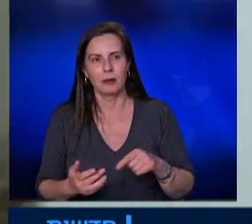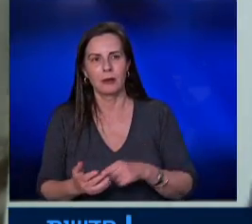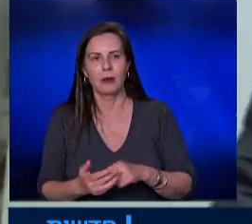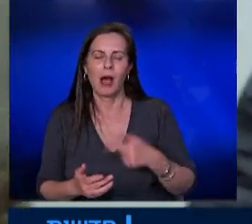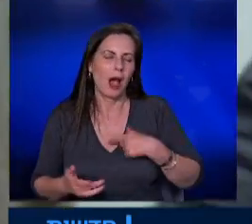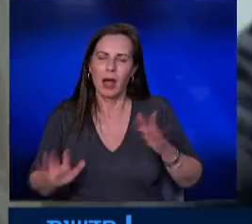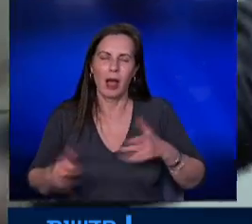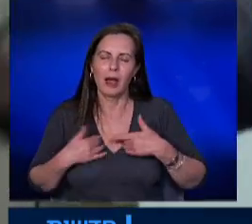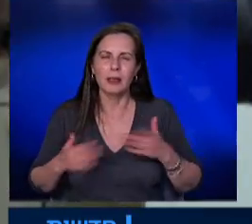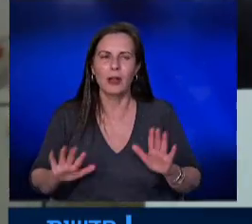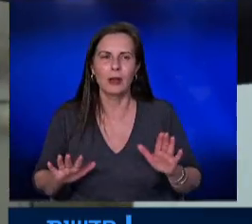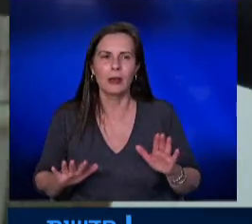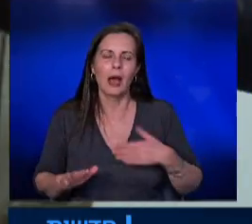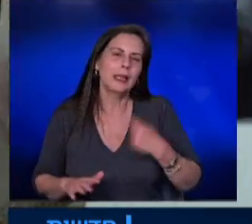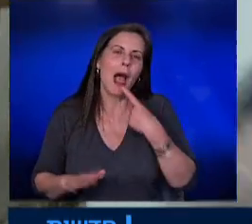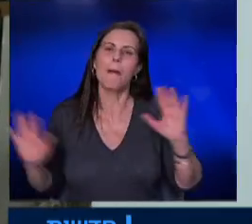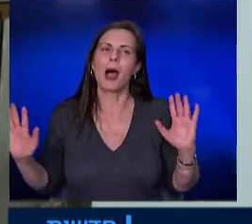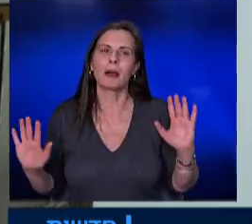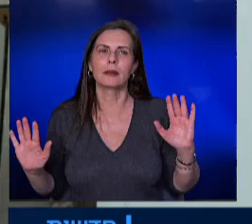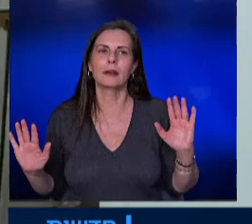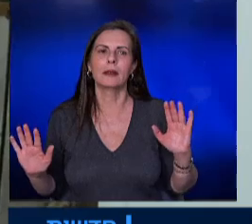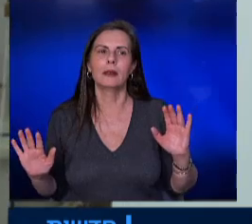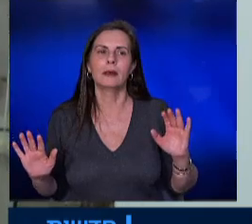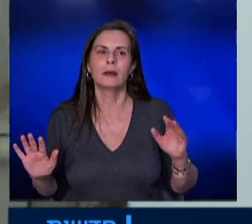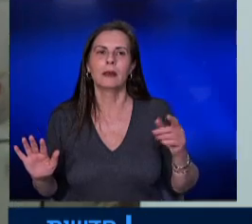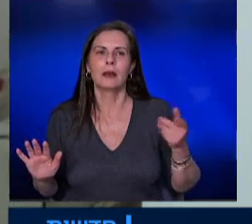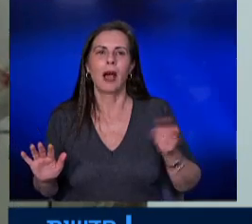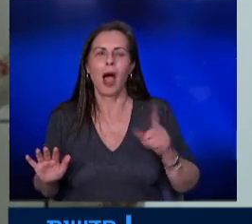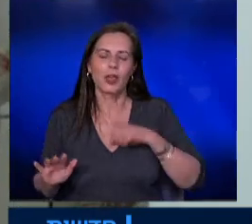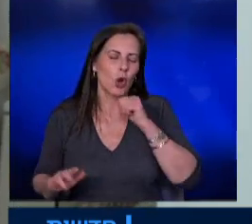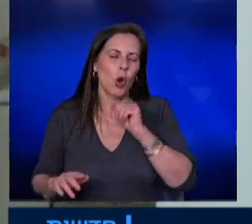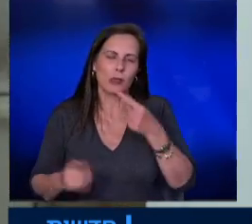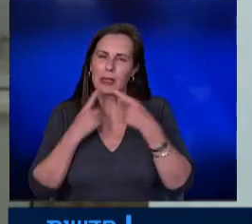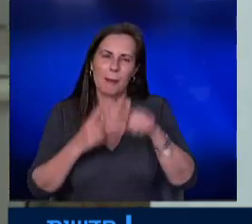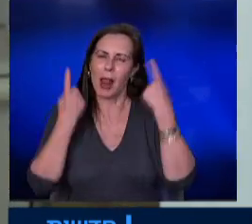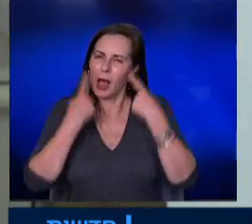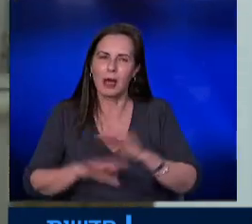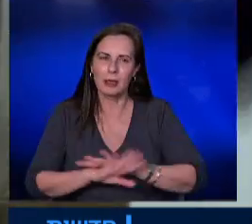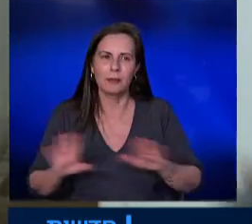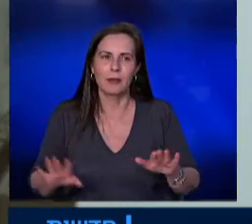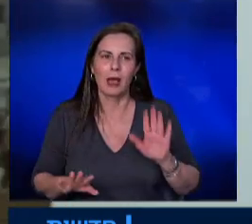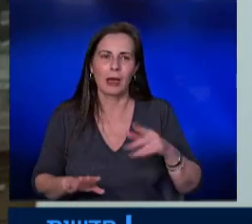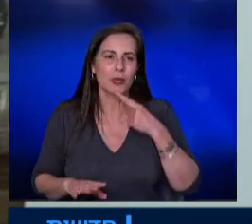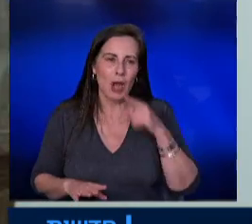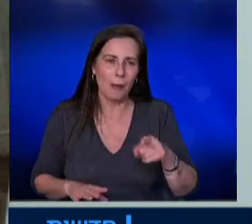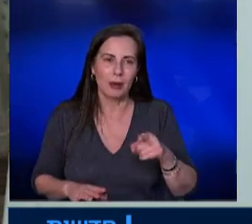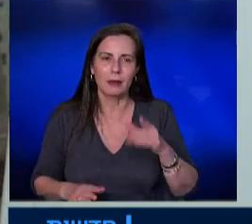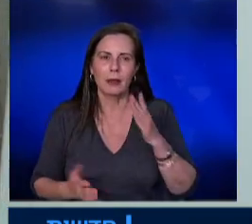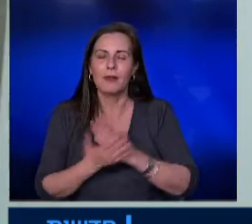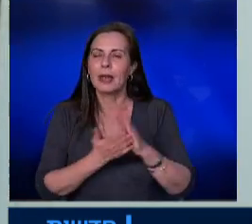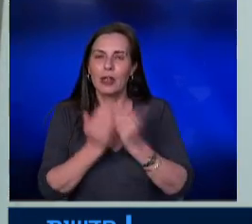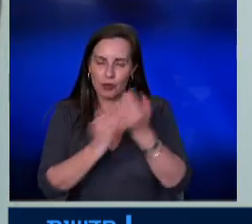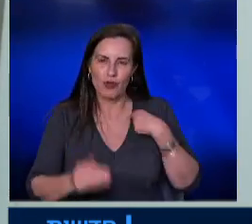לא, I rest my case with העניין הזה, ואת לא תפתיע אותי לדבר שוב על הנושא הזה, וגם מה שדיברתי עליו כבר החלטתי